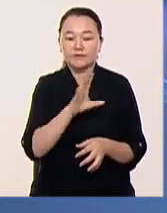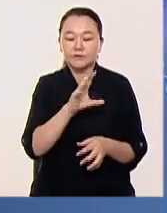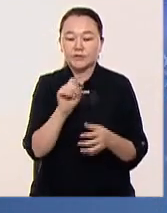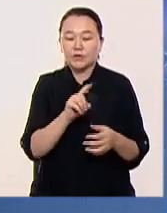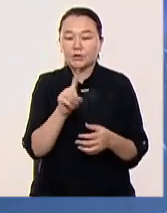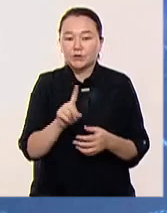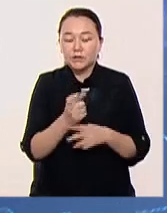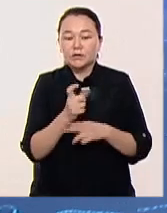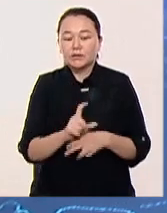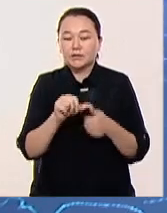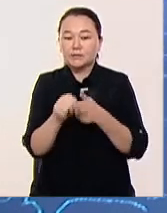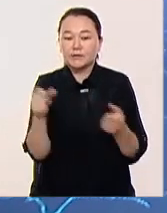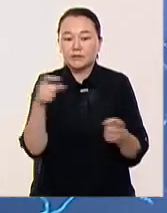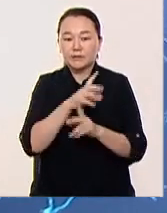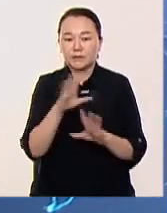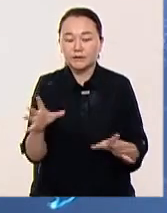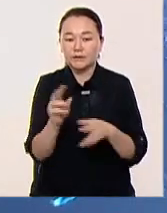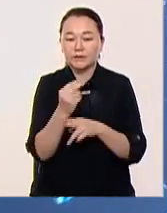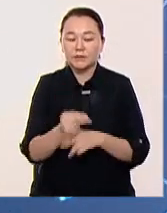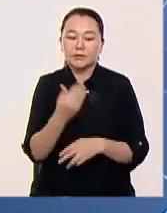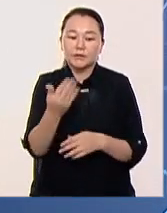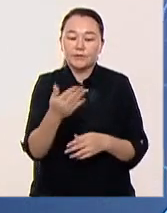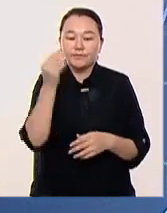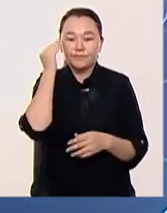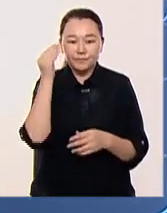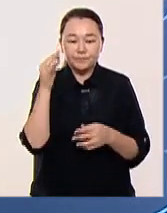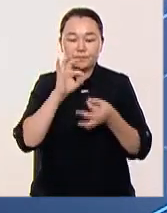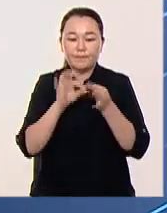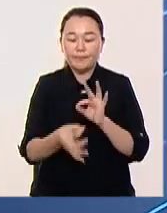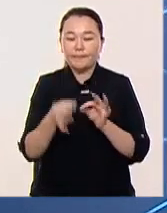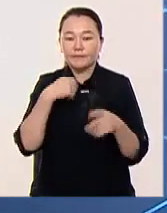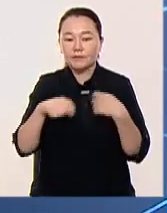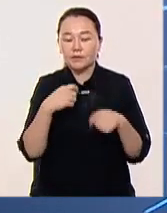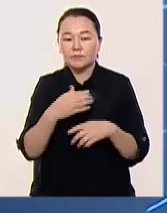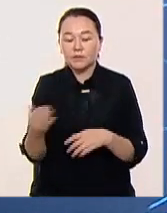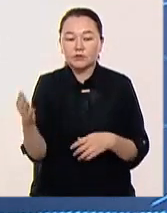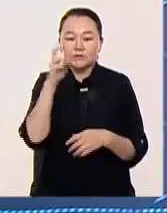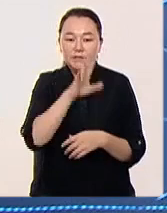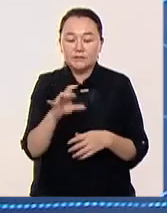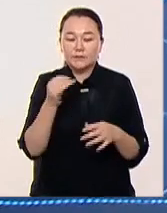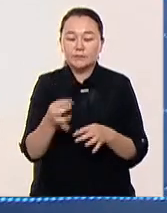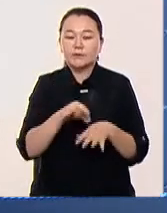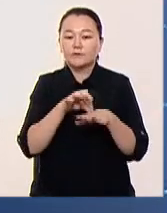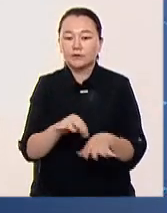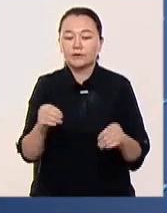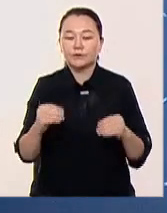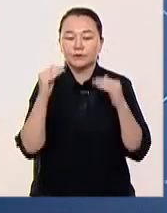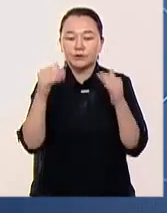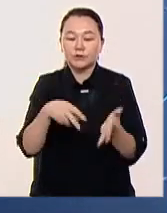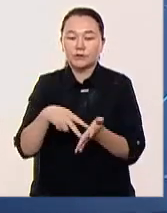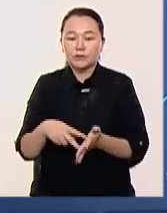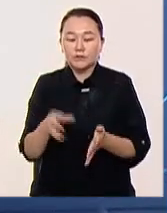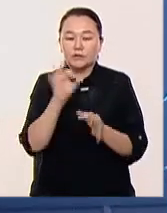союза. Именно несоответствие котировок, по его мнению, затрудняет торговлю между странами и приводит к росту цен. Об